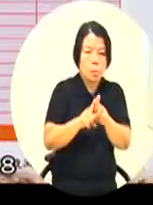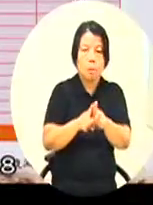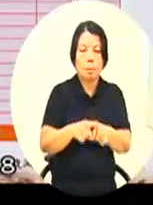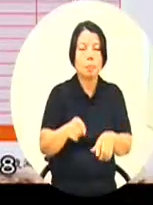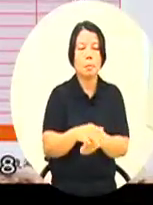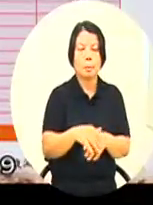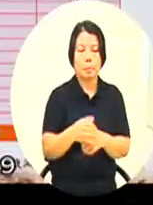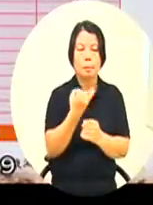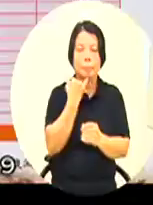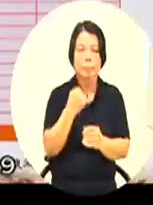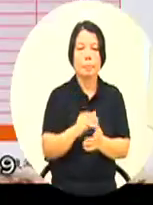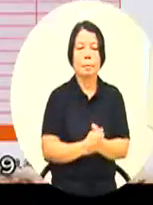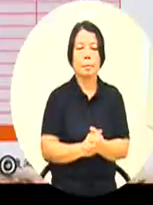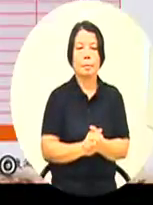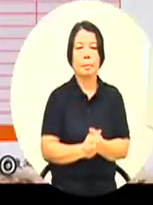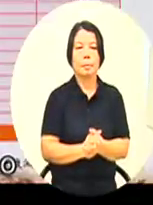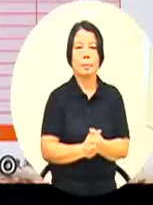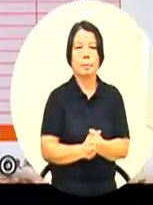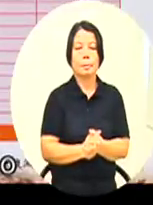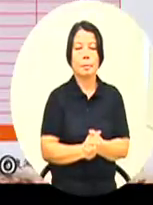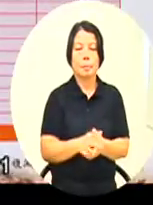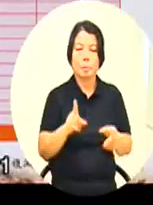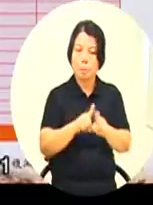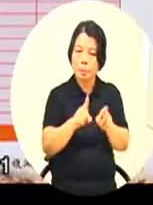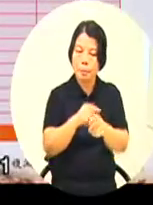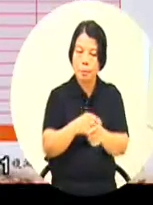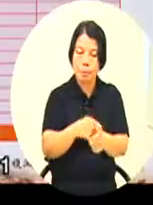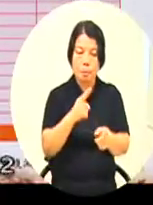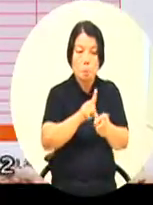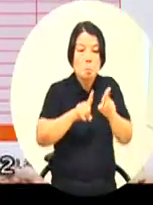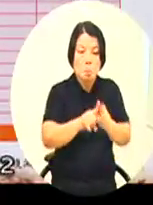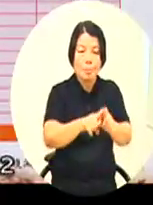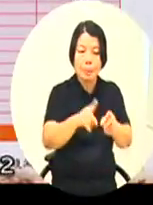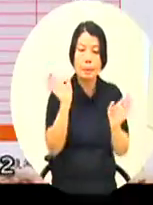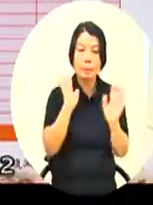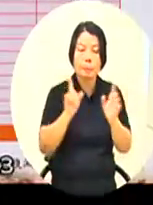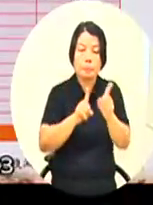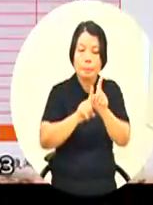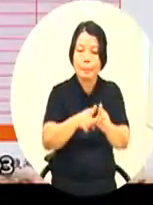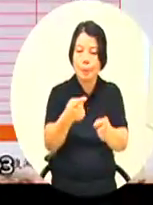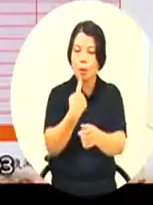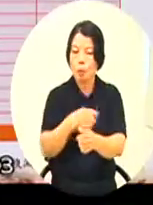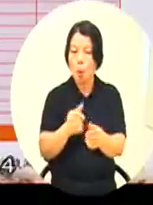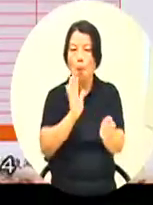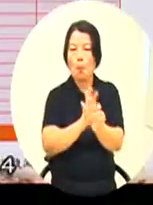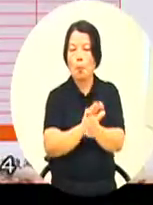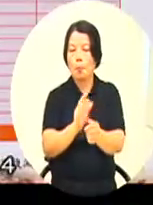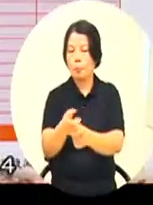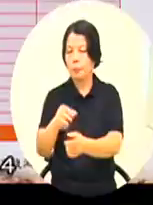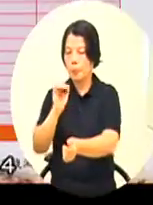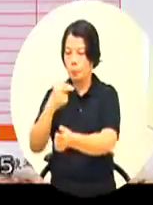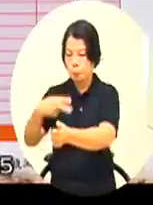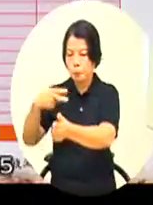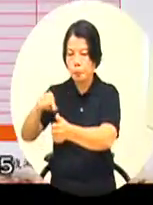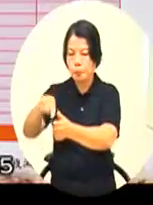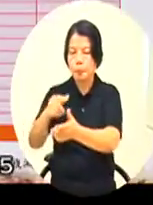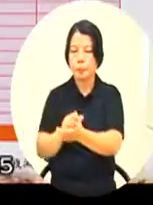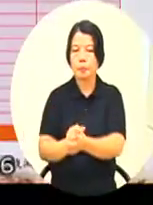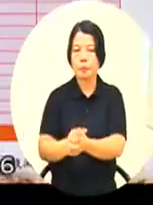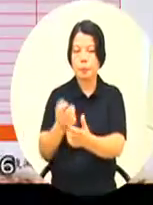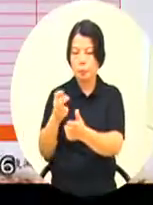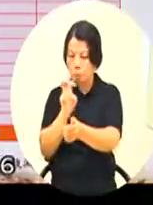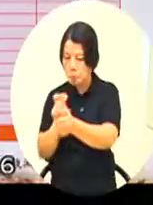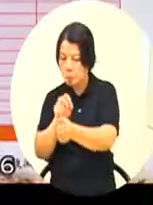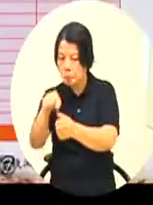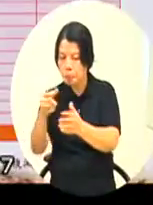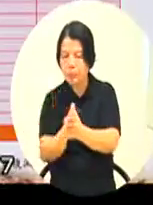来念书的话，我们还有伴读的计划，就是帮他们雇这个小孩子，给他们一些阅读上的活动或者是一些教学的